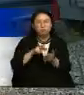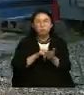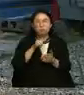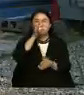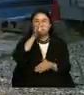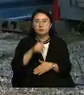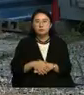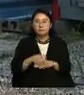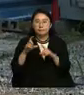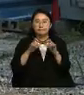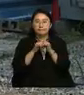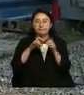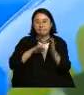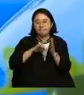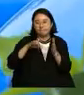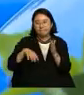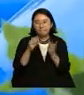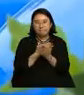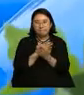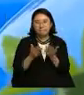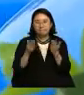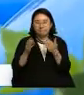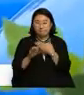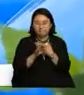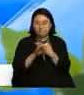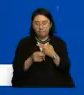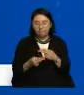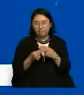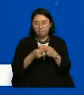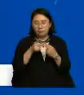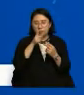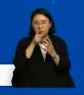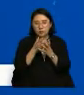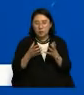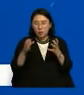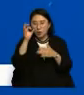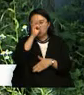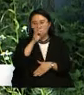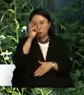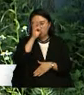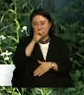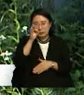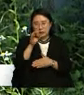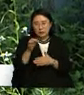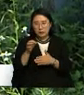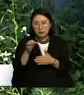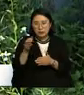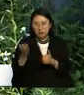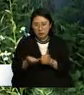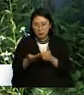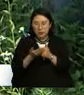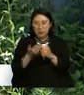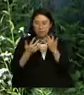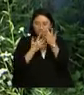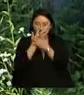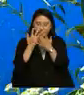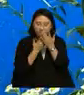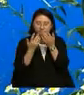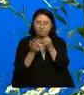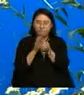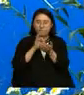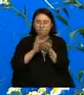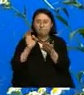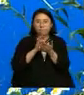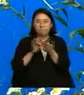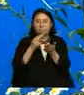있죠. 시민의 세금을 들여 공급한 임시 저장 물탱크가 돼지 재입식이 요원한 상황에서 사용처를 찾지